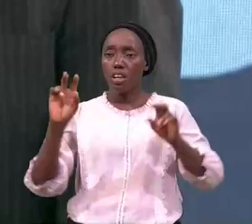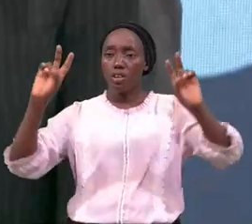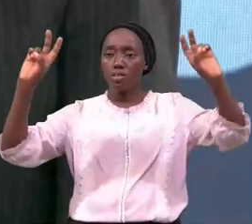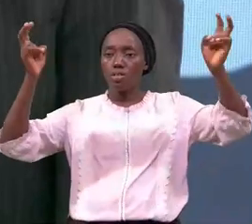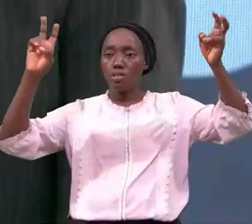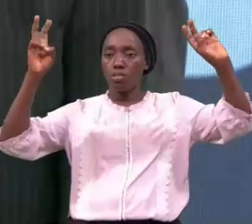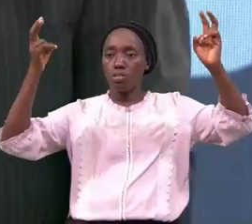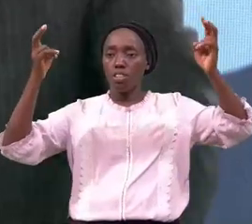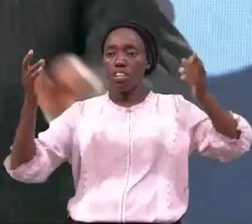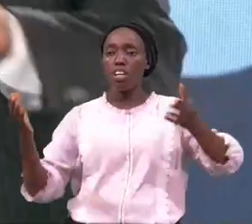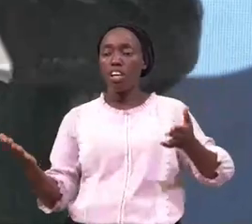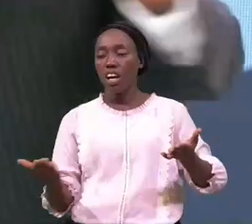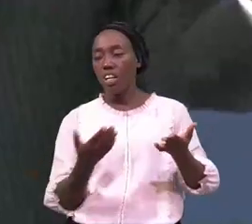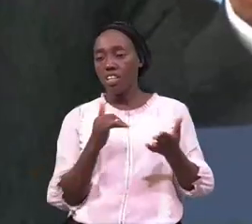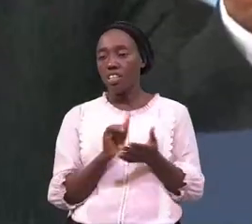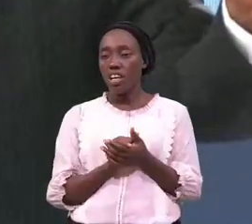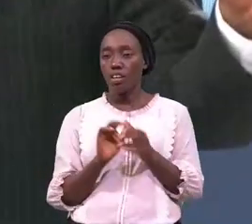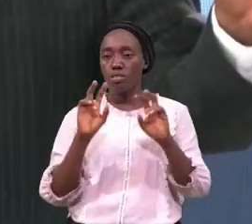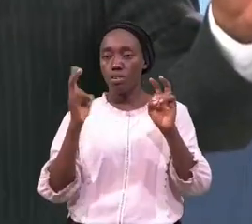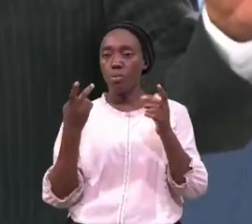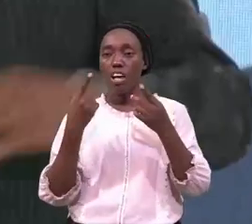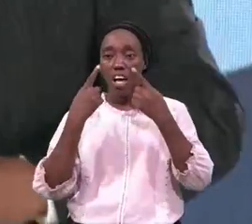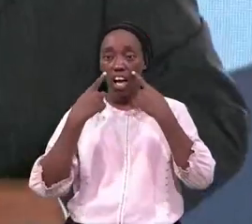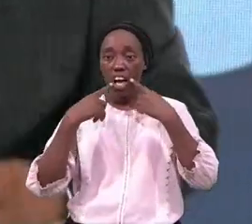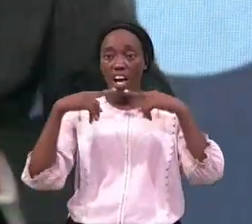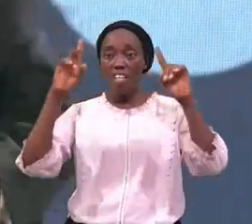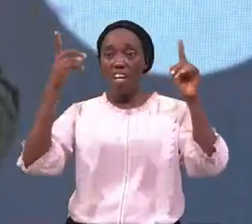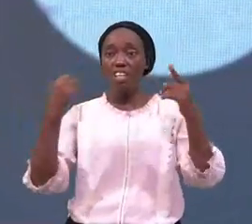Vous lui donnez un thème, il prend ça. Il annonce le thème.